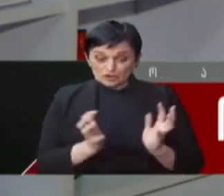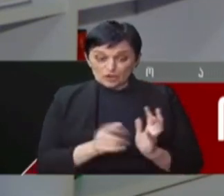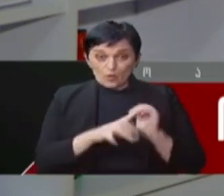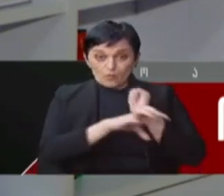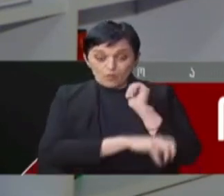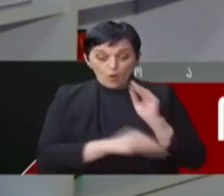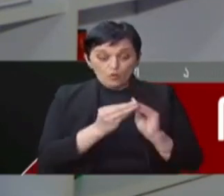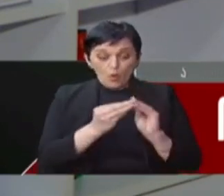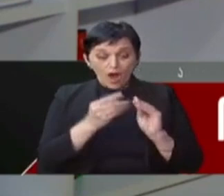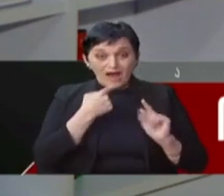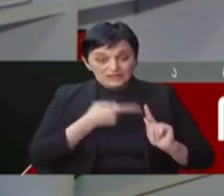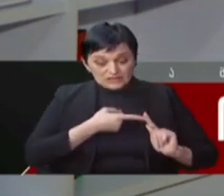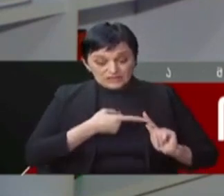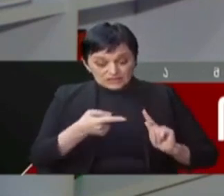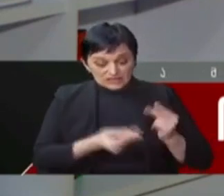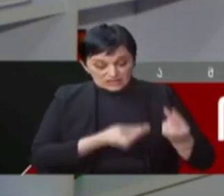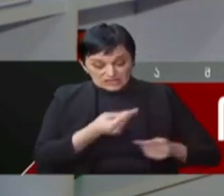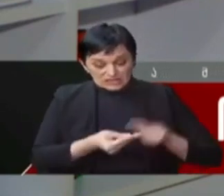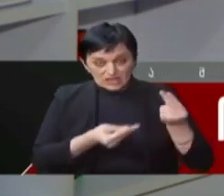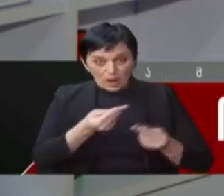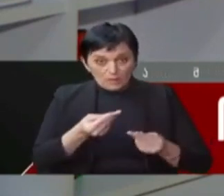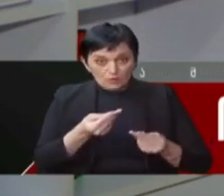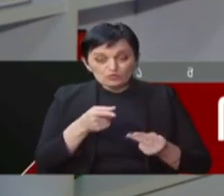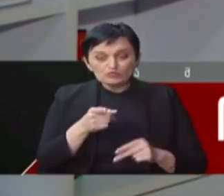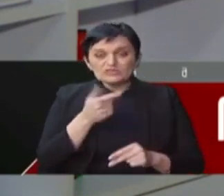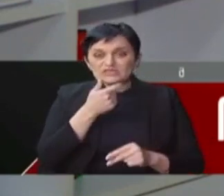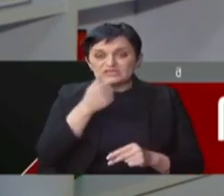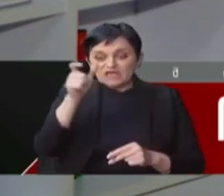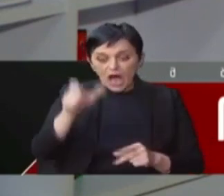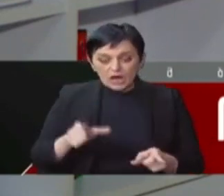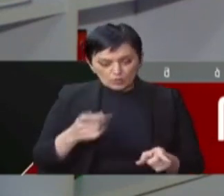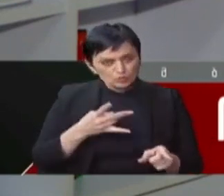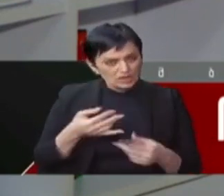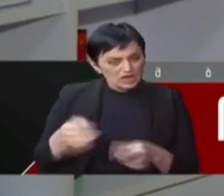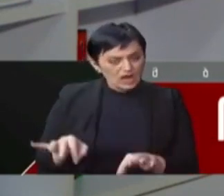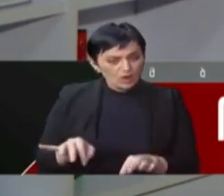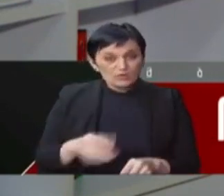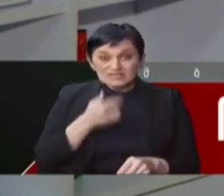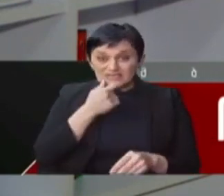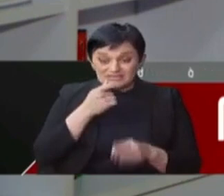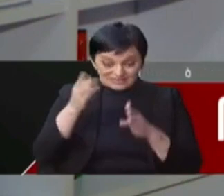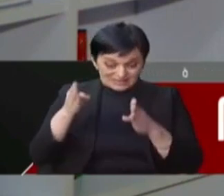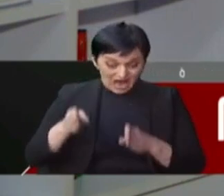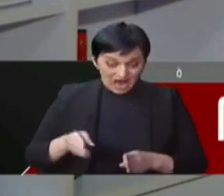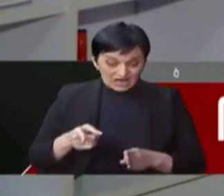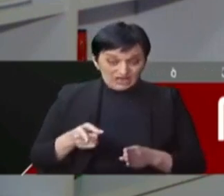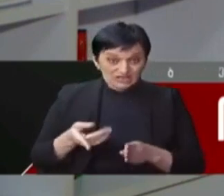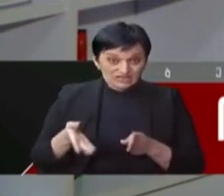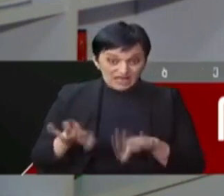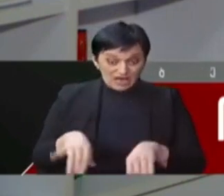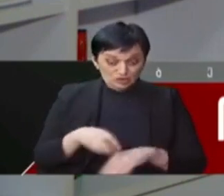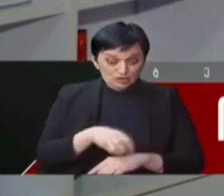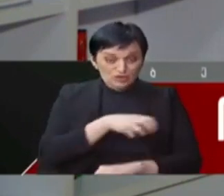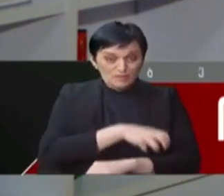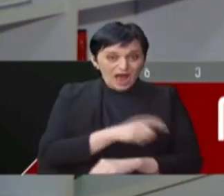ბოლო 10 წლის განმავლობაში თამაშობს, მაშინ რაღაც მომენტში მიხეილ სააკაშვილი მან უნდა გაუშვას. იმიტომ რომ მიხეილ სააკაშვილი აი ამ დარჩენილ პარტიას, რომელიც